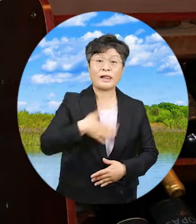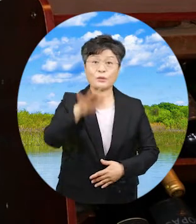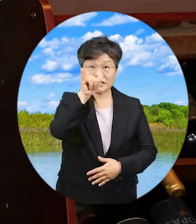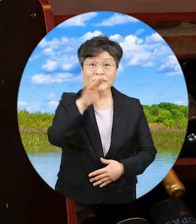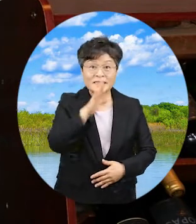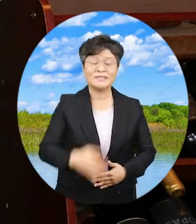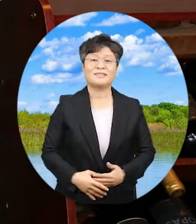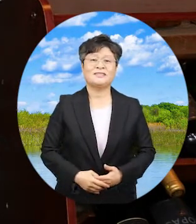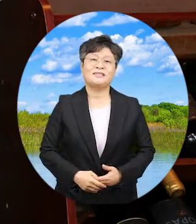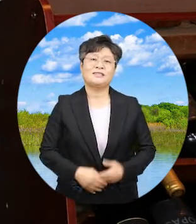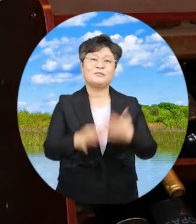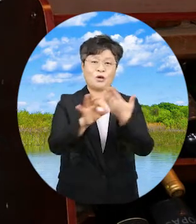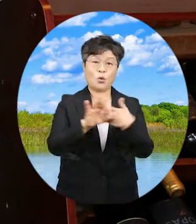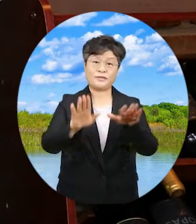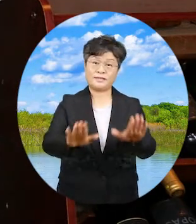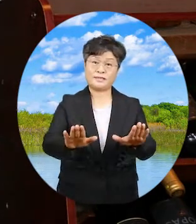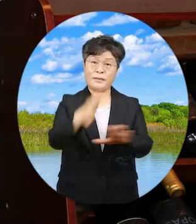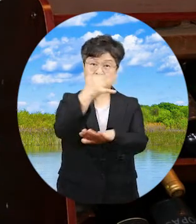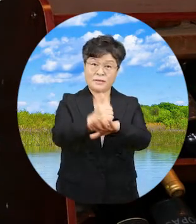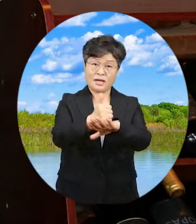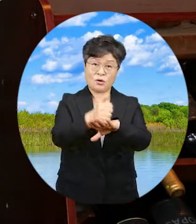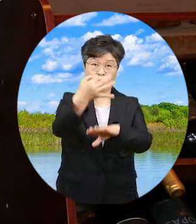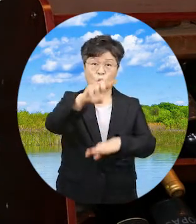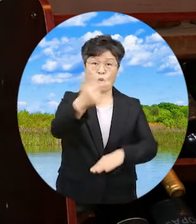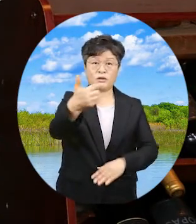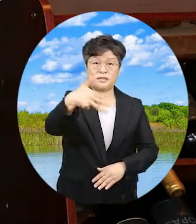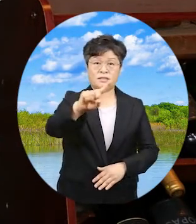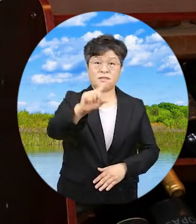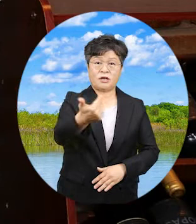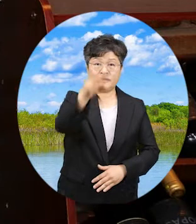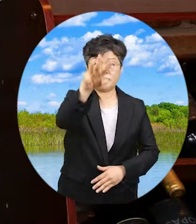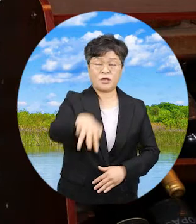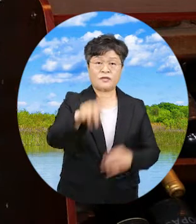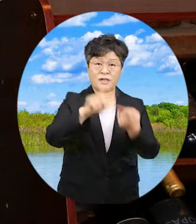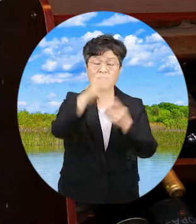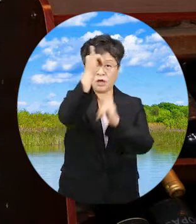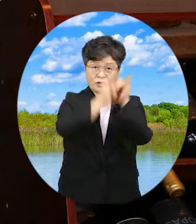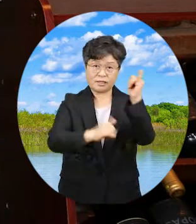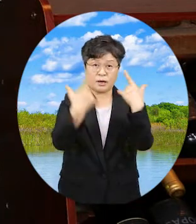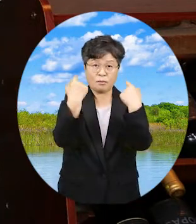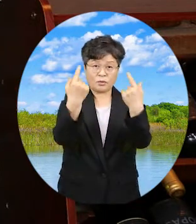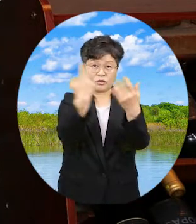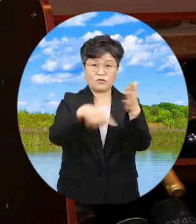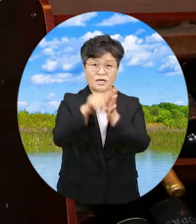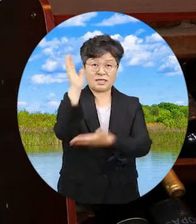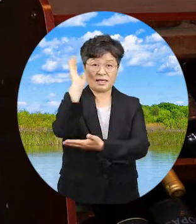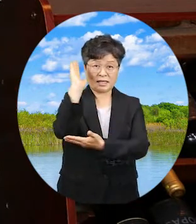계시죠? 자, 그러면 오늘 마지막 원천천에 대한 역사와 보존을 위한